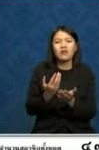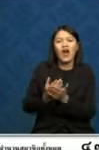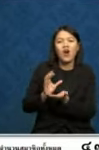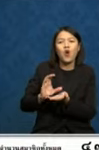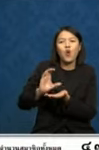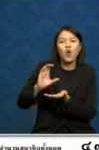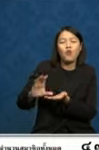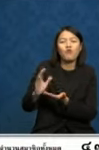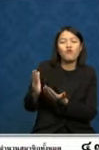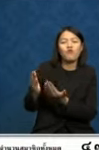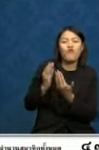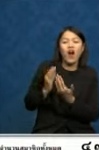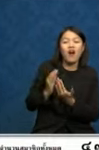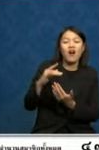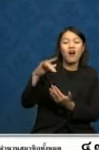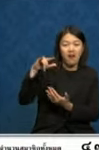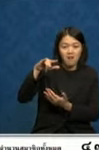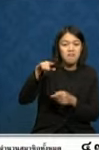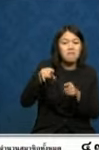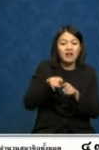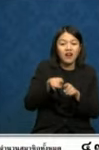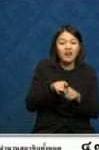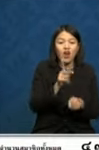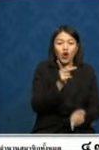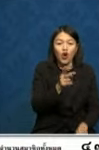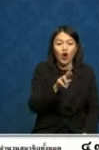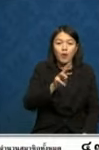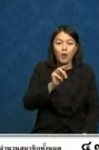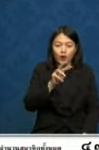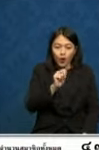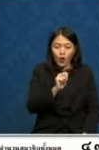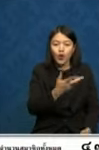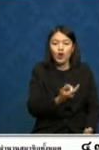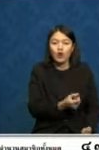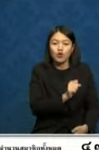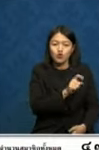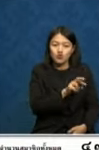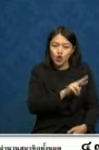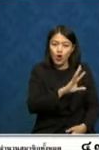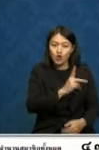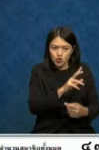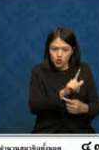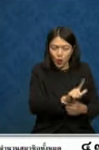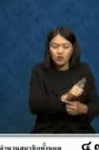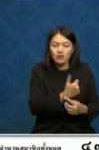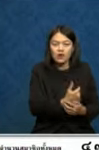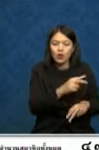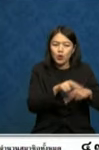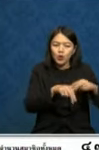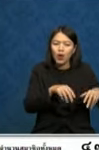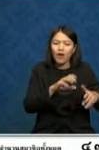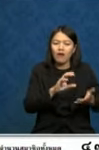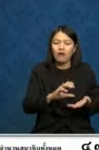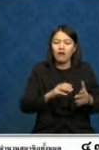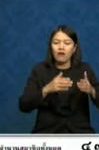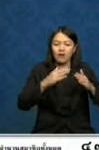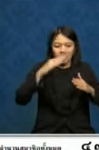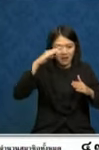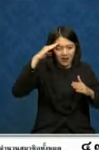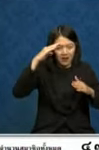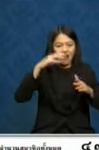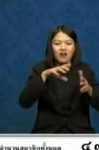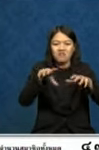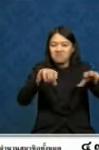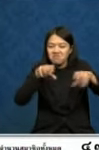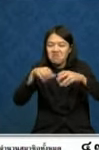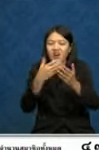กองทัพอากาศเช่นเดียวกันกับกรมน.แล้วก็สอนชนที่เป็นหน่วยงานภายใต้การควบคุมดูแลของกองทัพแต่มาขอแย่งงบประมาณ